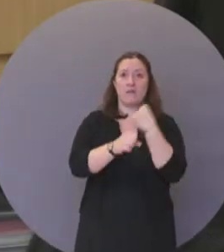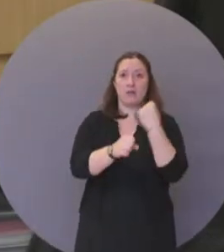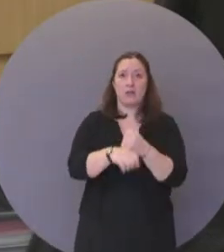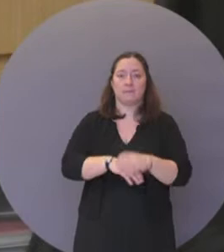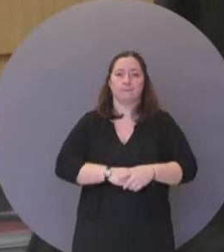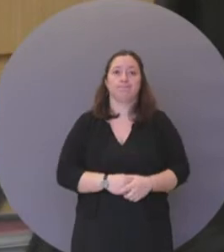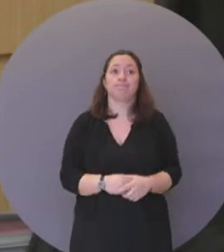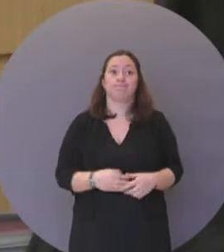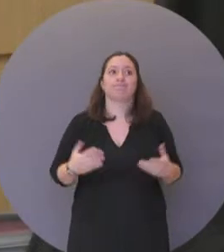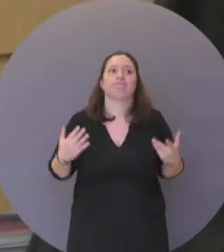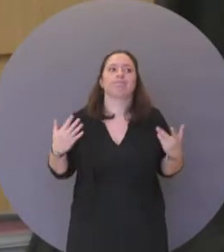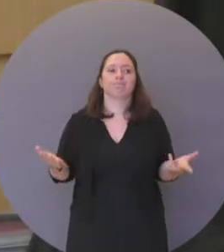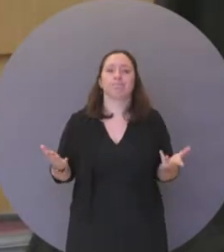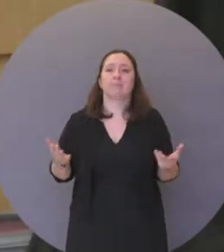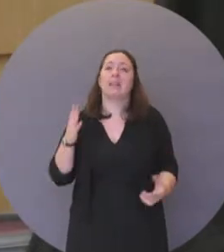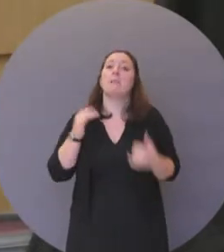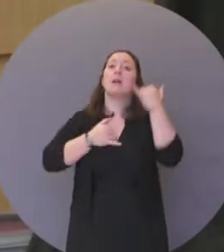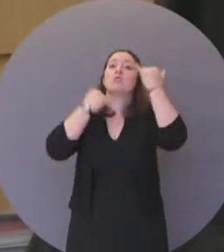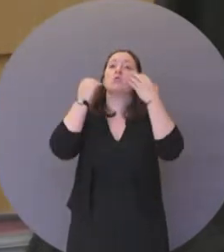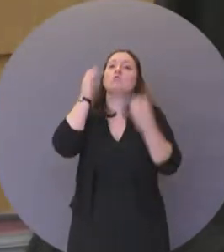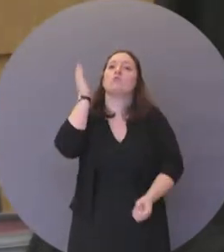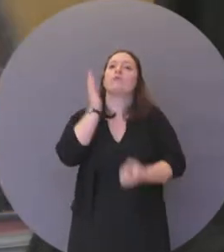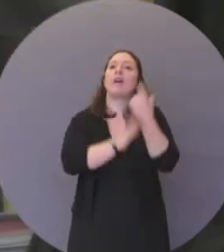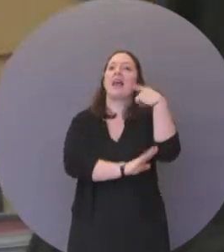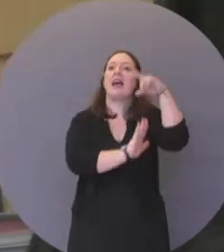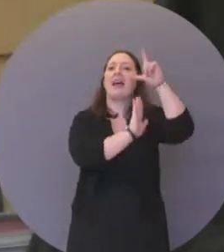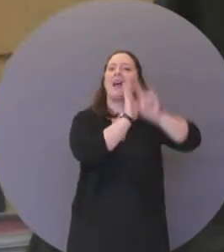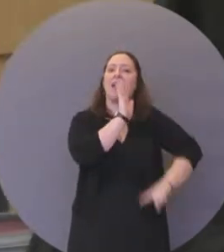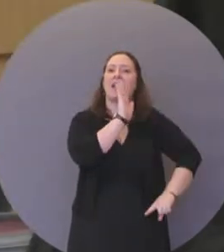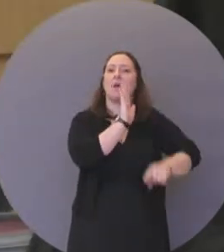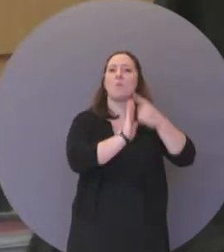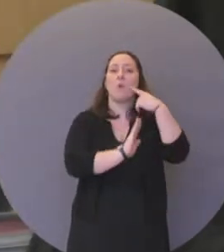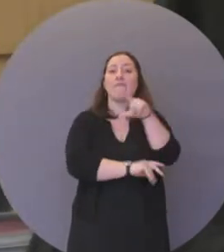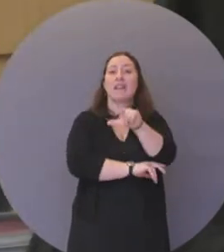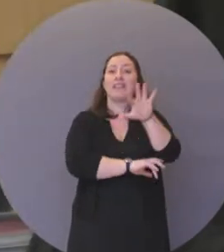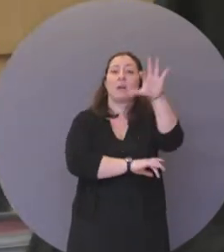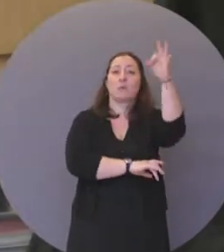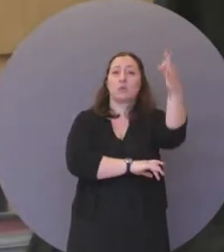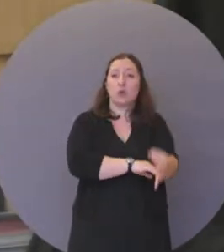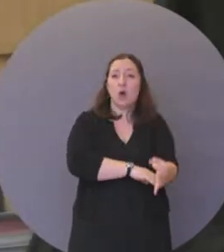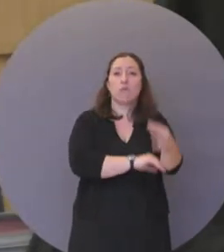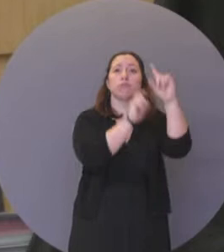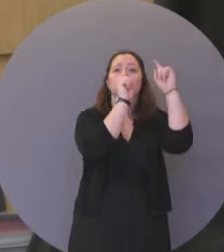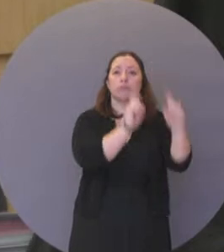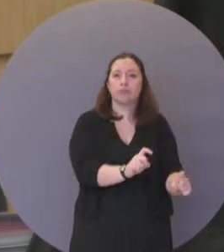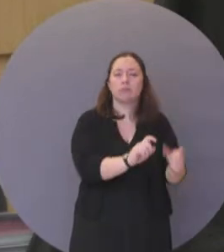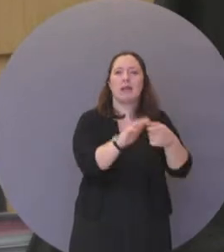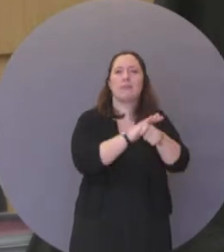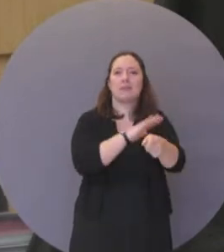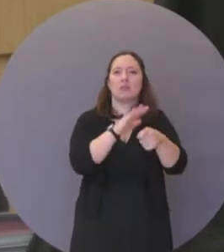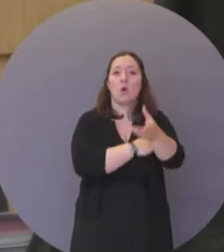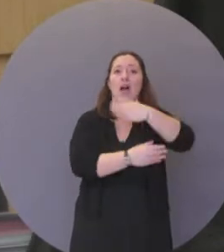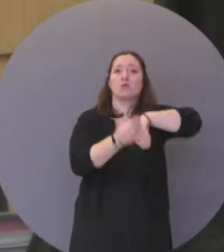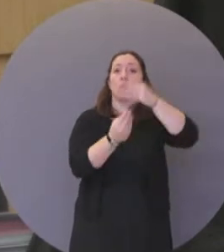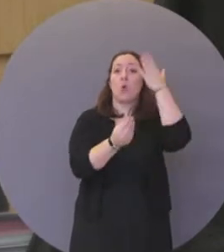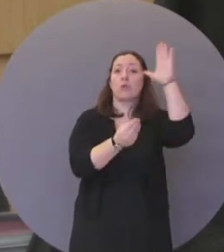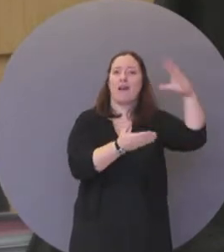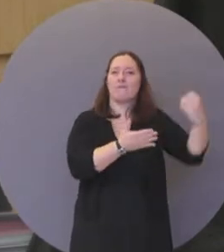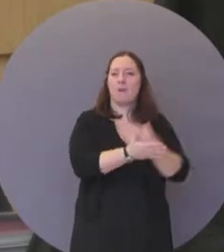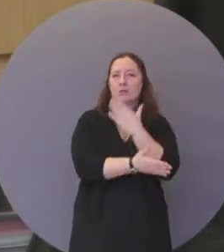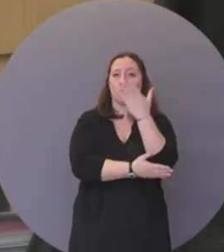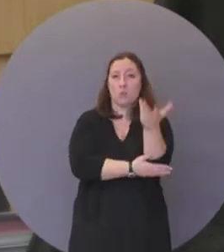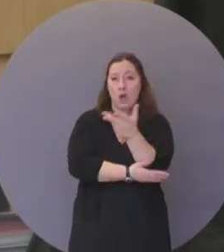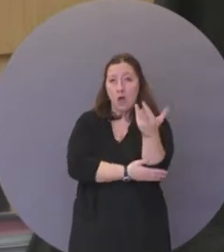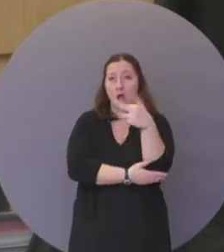introduisons la nouvelle règle de réduction de 25% de la durée d'indemnisation enfin ajoutons à cela une autre donne la